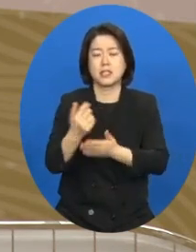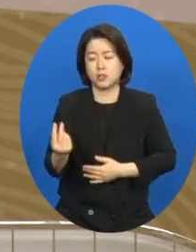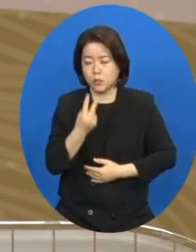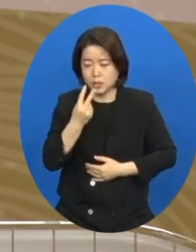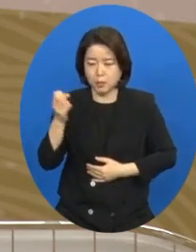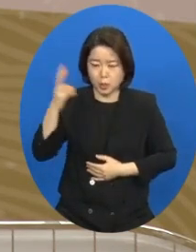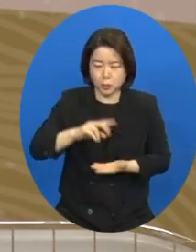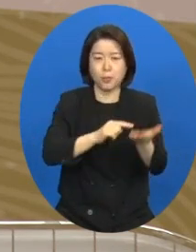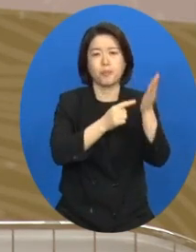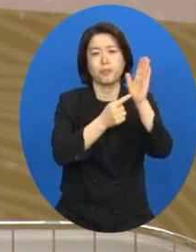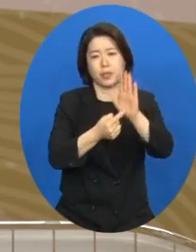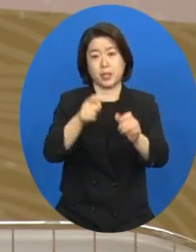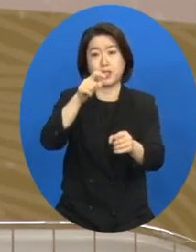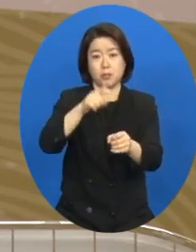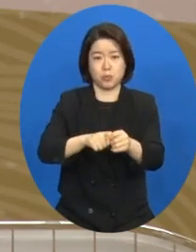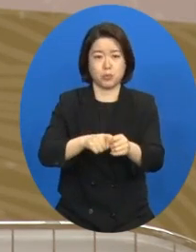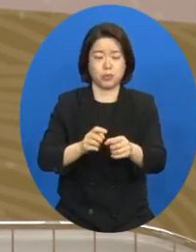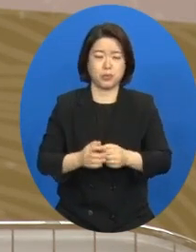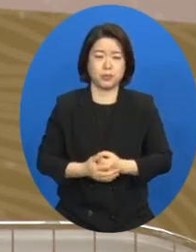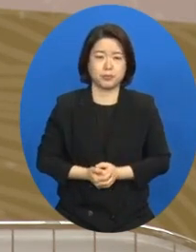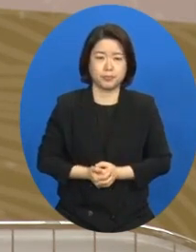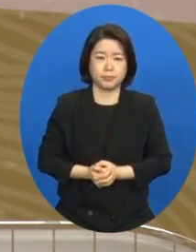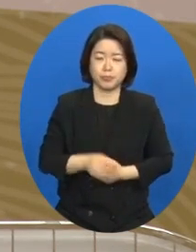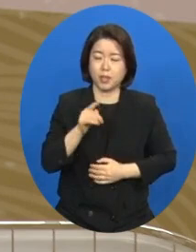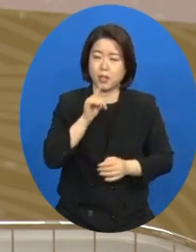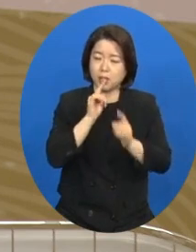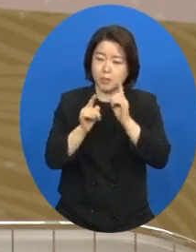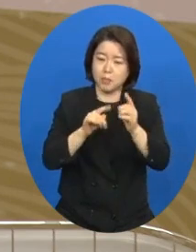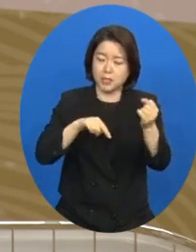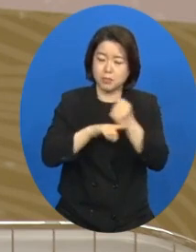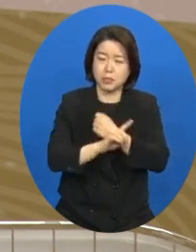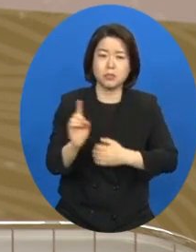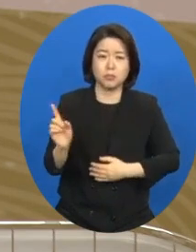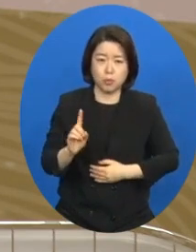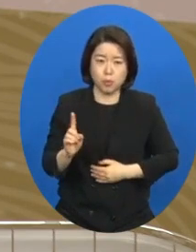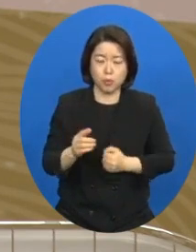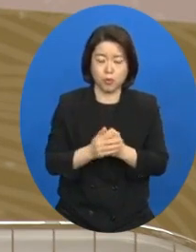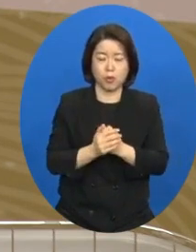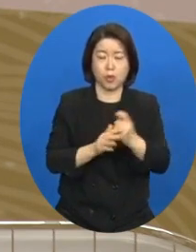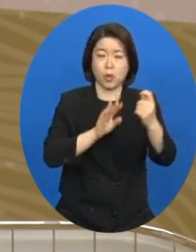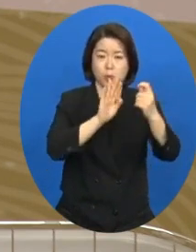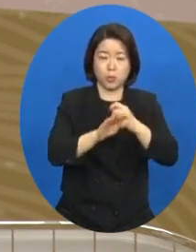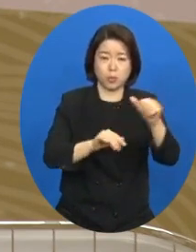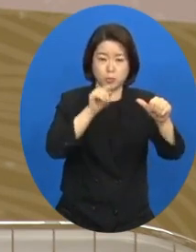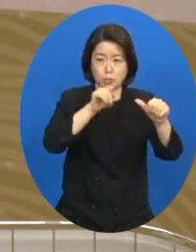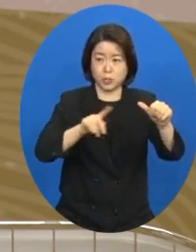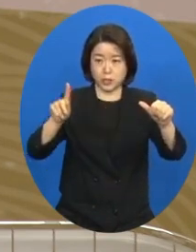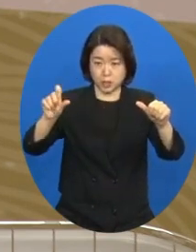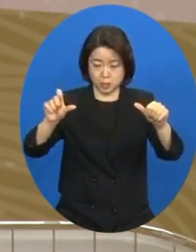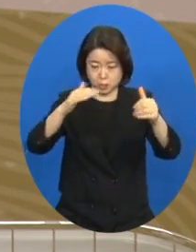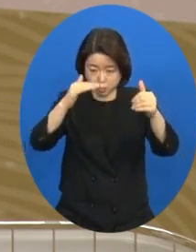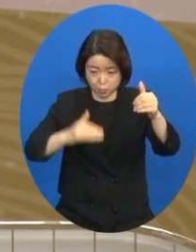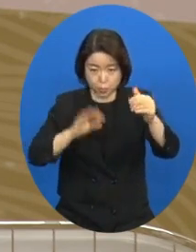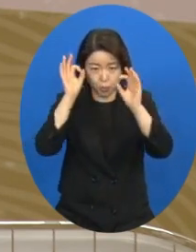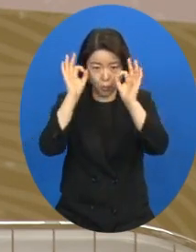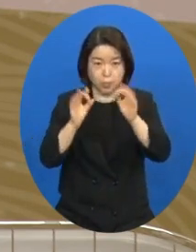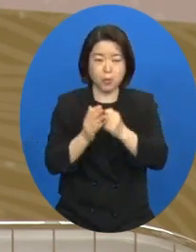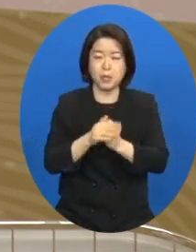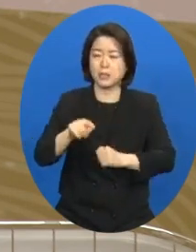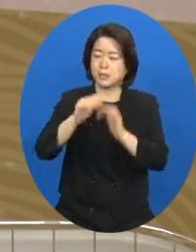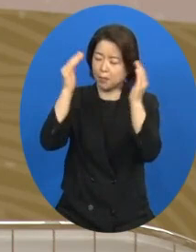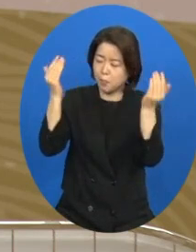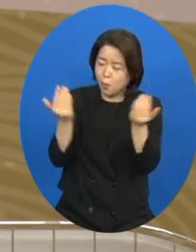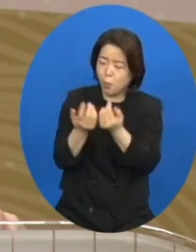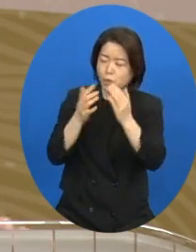하려 함이라 그 말씀에 무슨 뜻이냐면 고린도후서 5장 15절에 내려가면 그가 모든 사람을